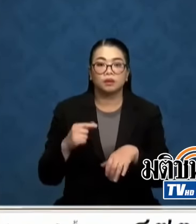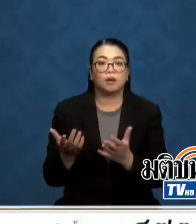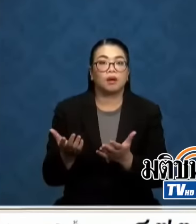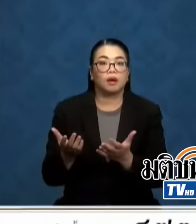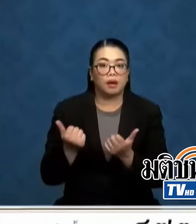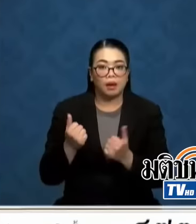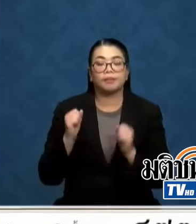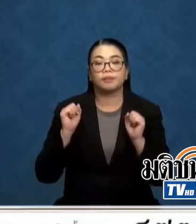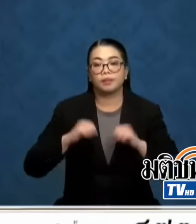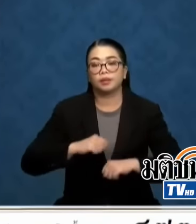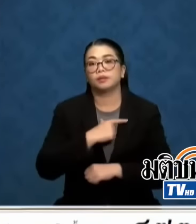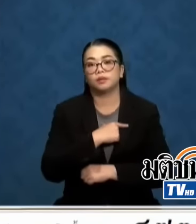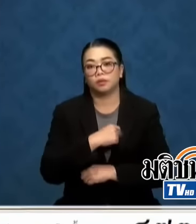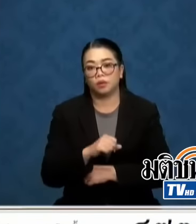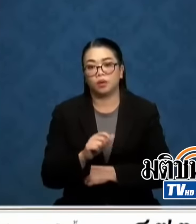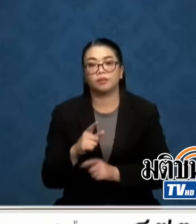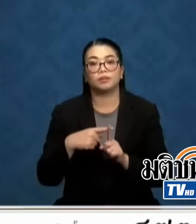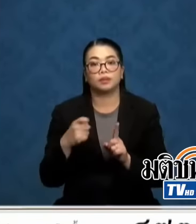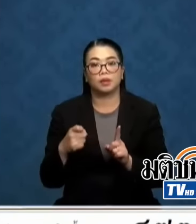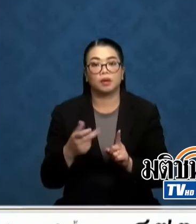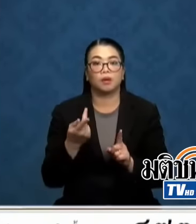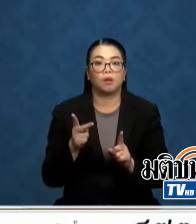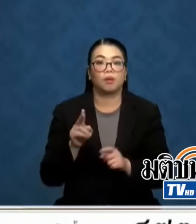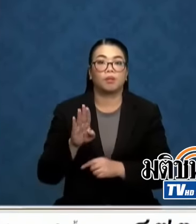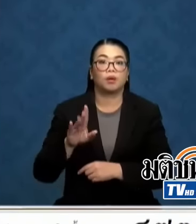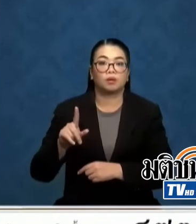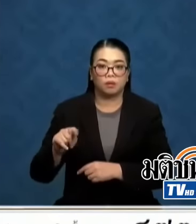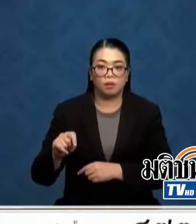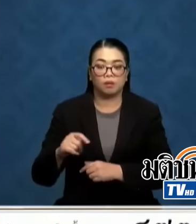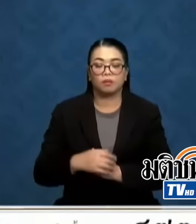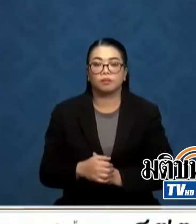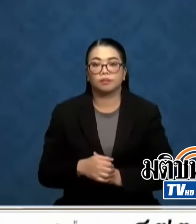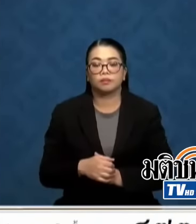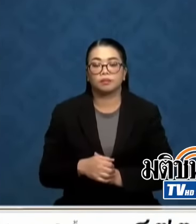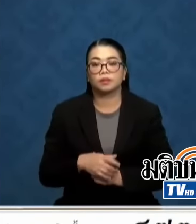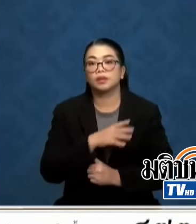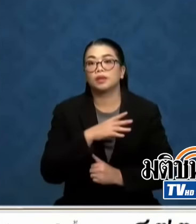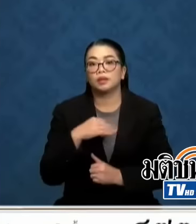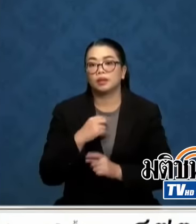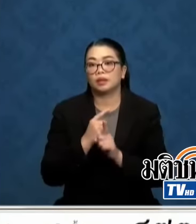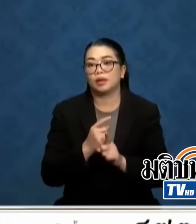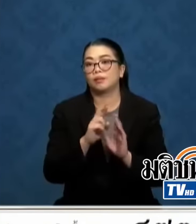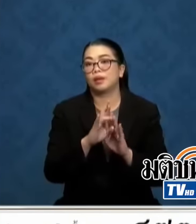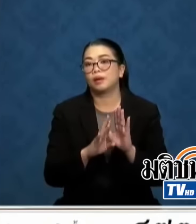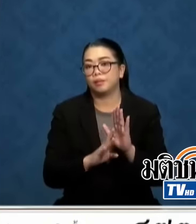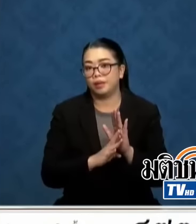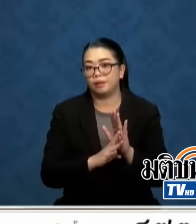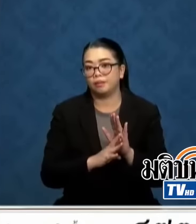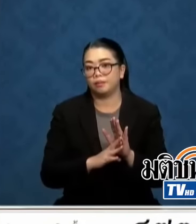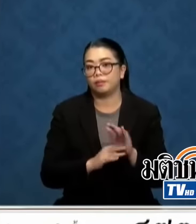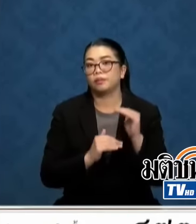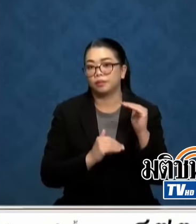รับความเห็นชอบจากคพตนะครับหรือตามระเบียบที่คพต